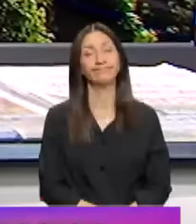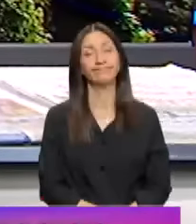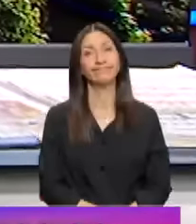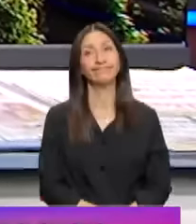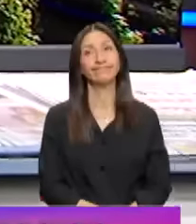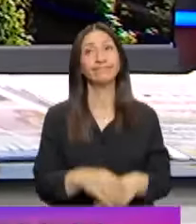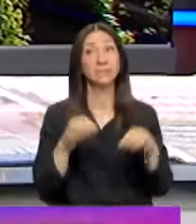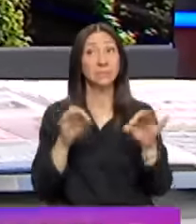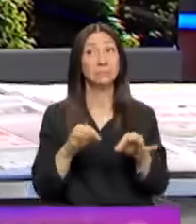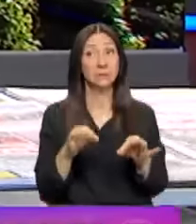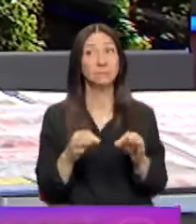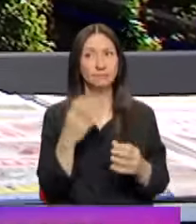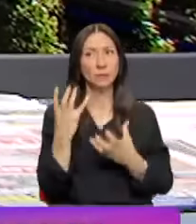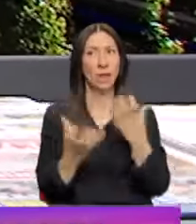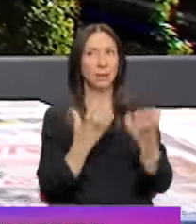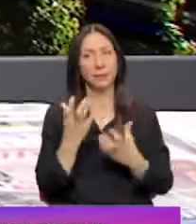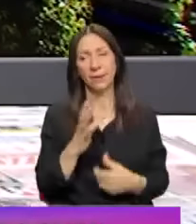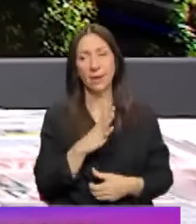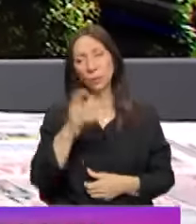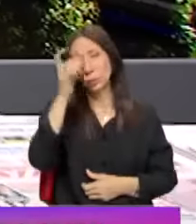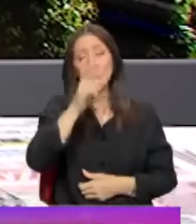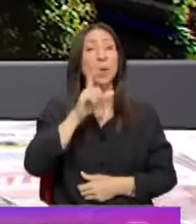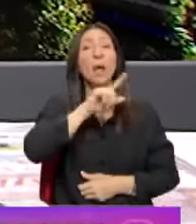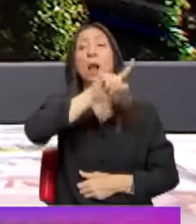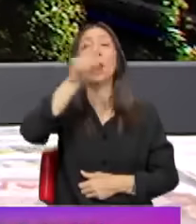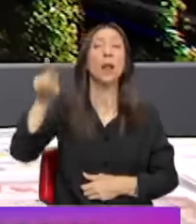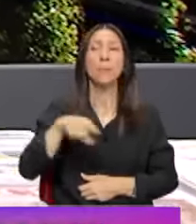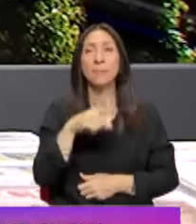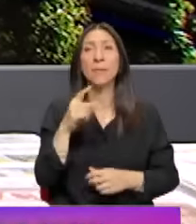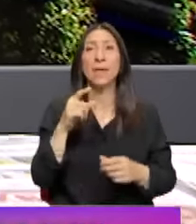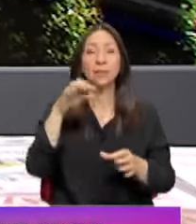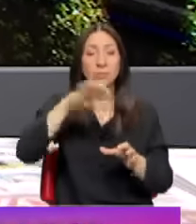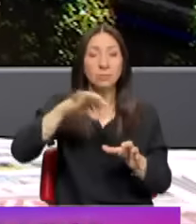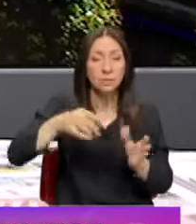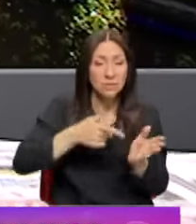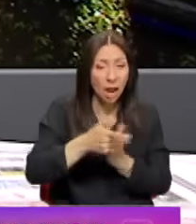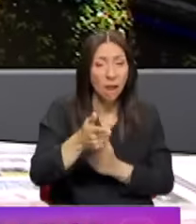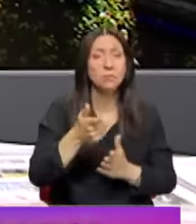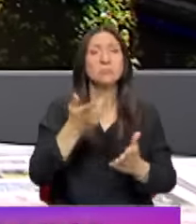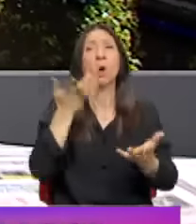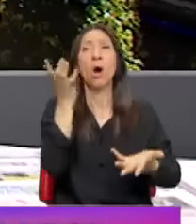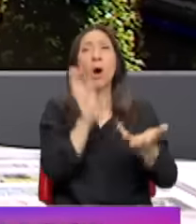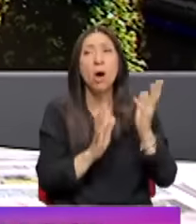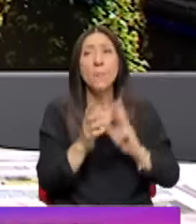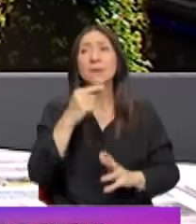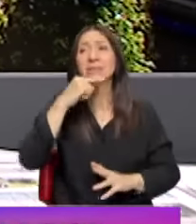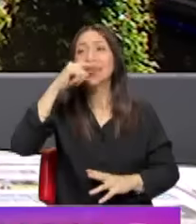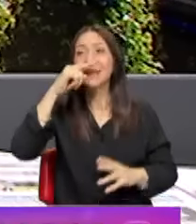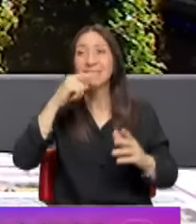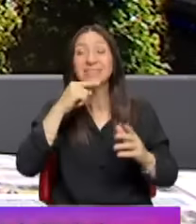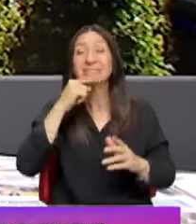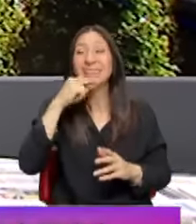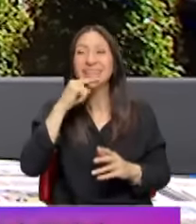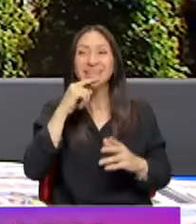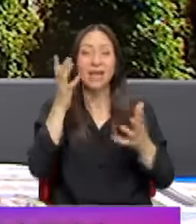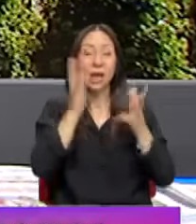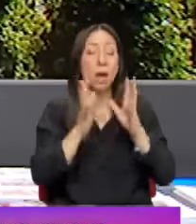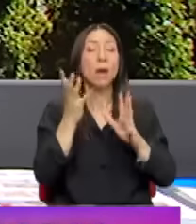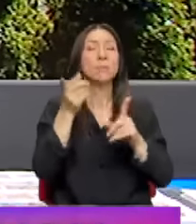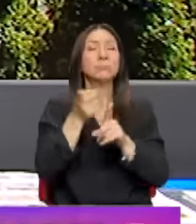Şimdi ise sırada yangınlar var. Yurdun dört bir tarafından ekili arazilerde, tarlalarda, zeytinliklerde ve